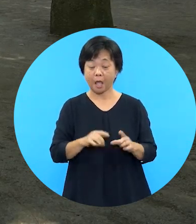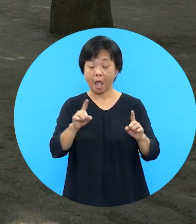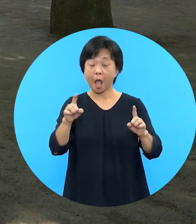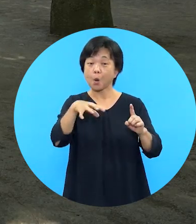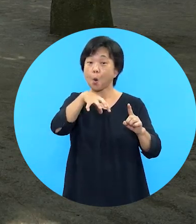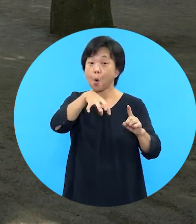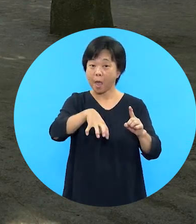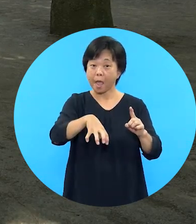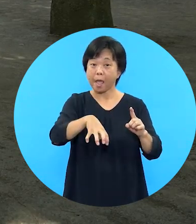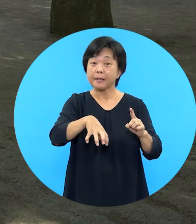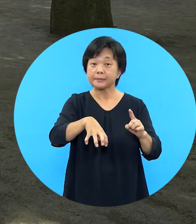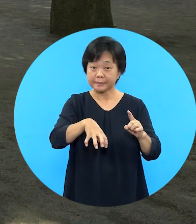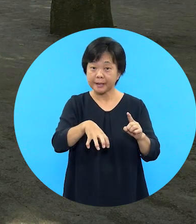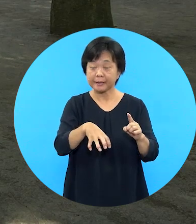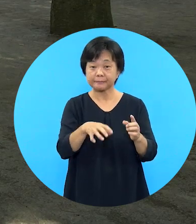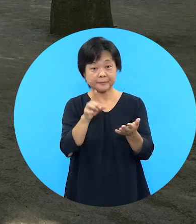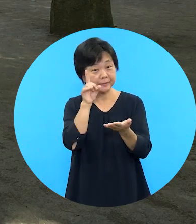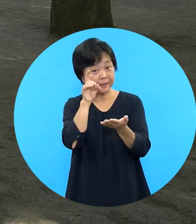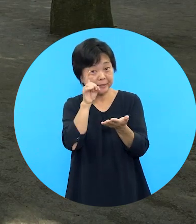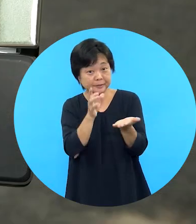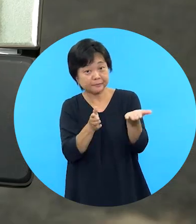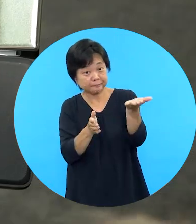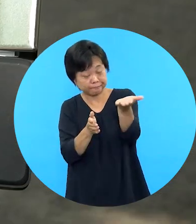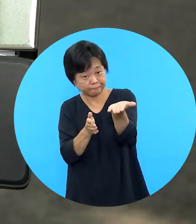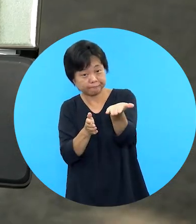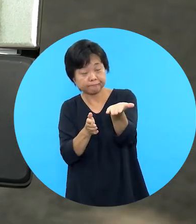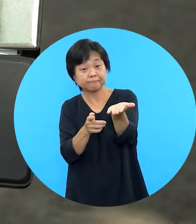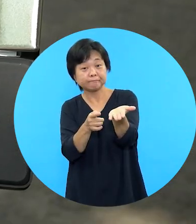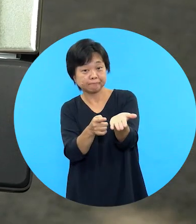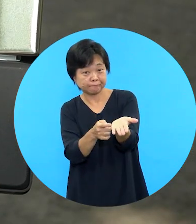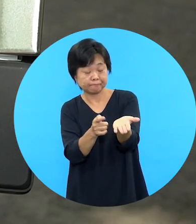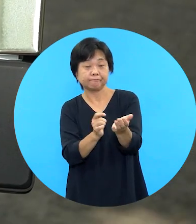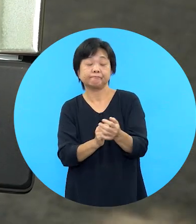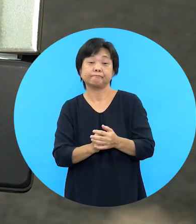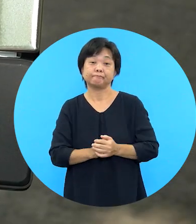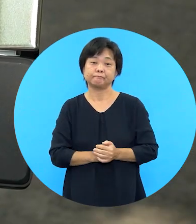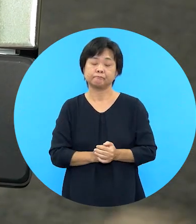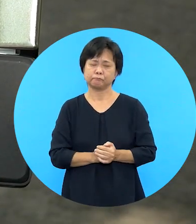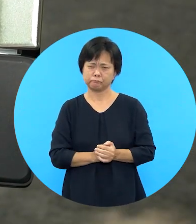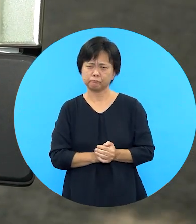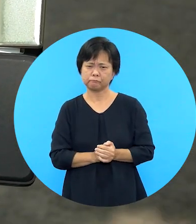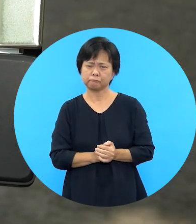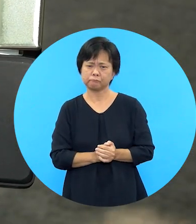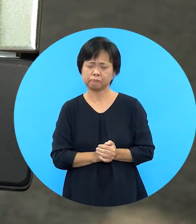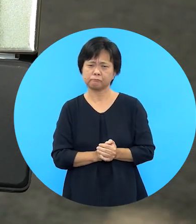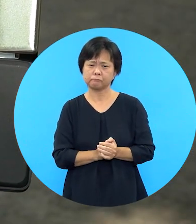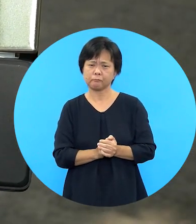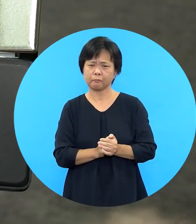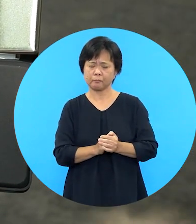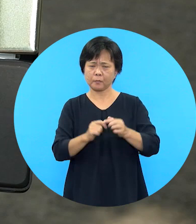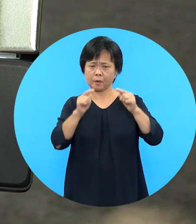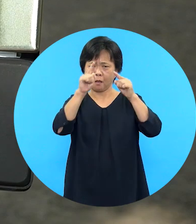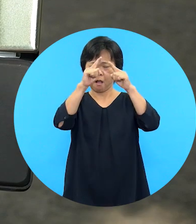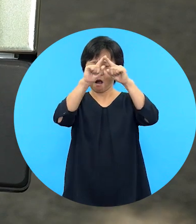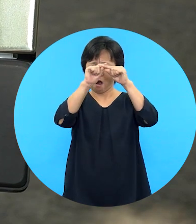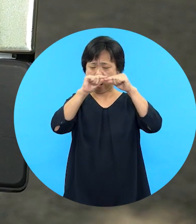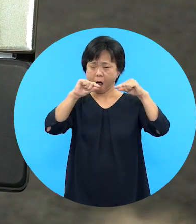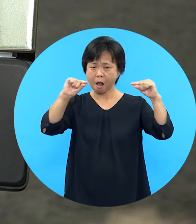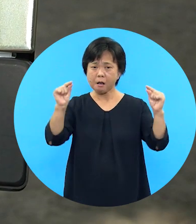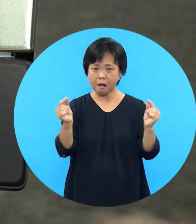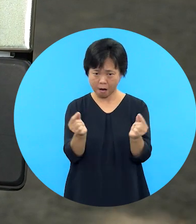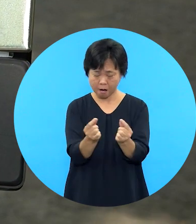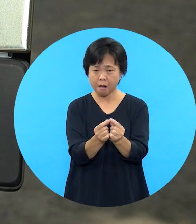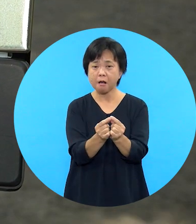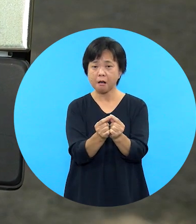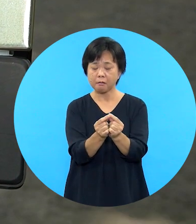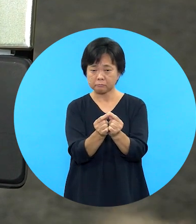園で撤去した巣はこのようなものになります。 これは、針金ハンガーですか？ そうです。